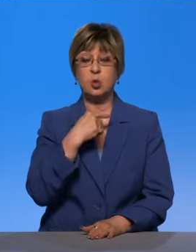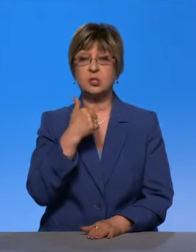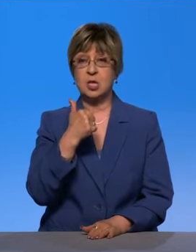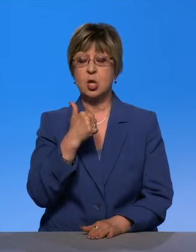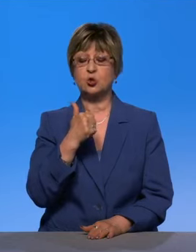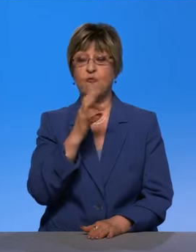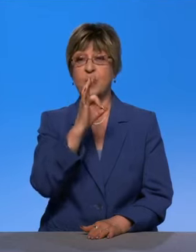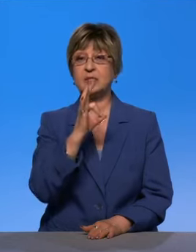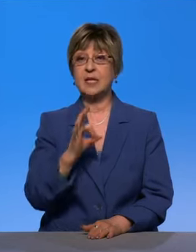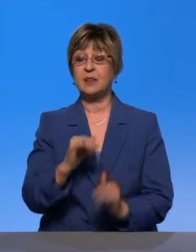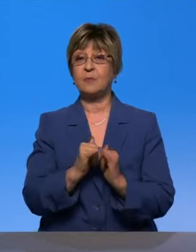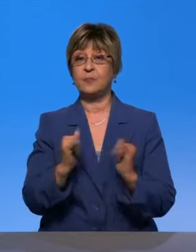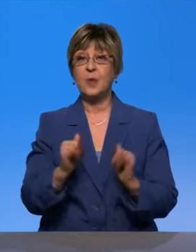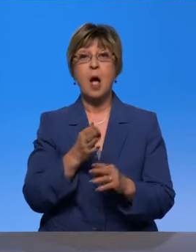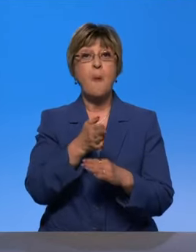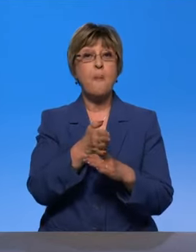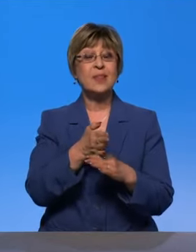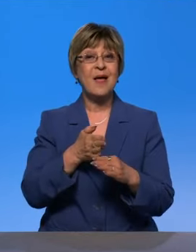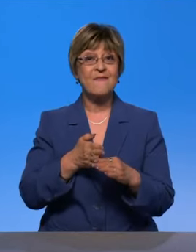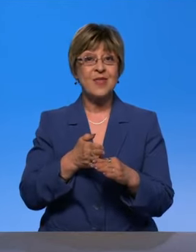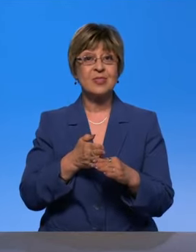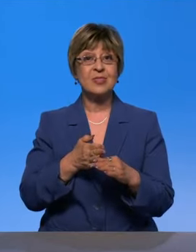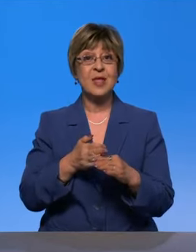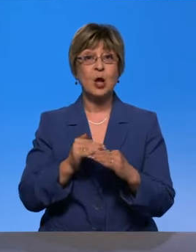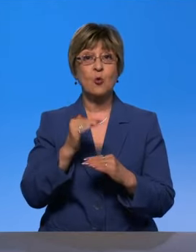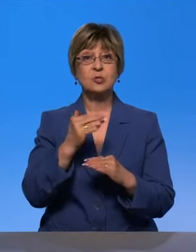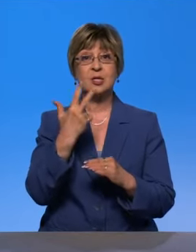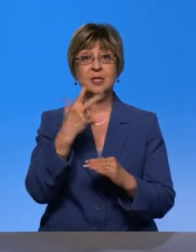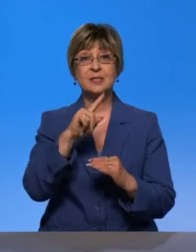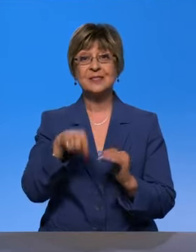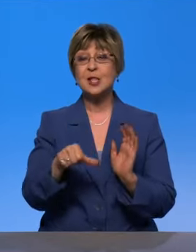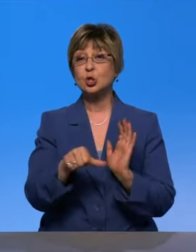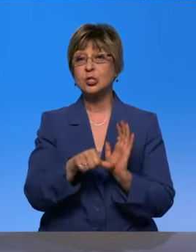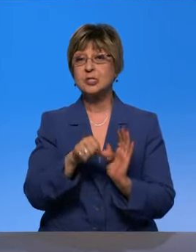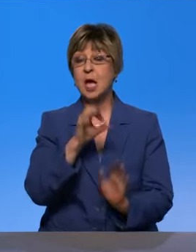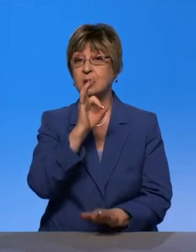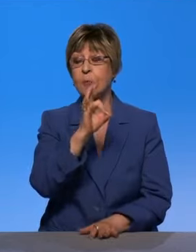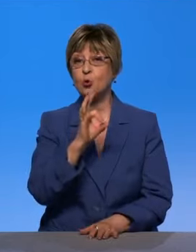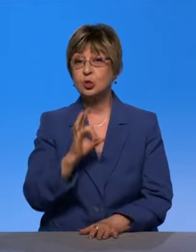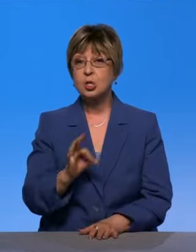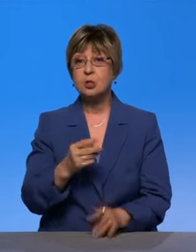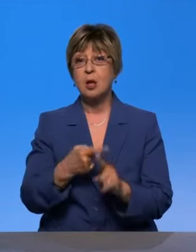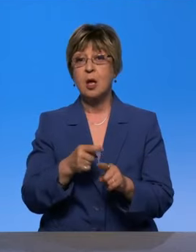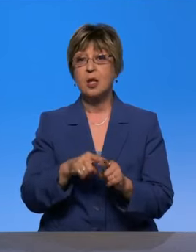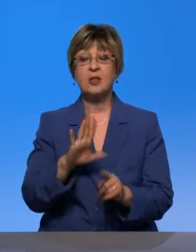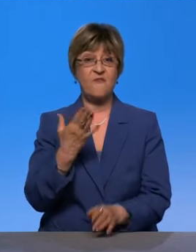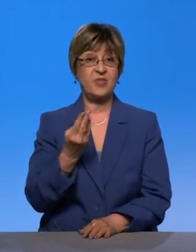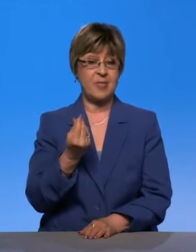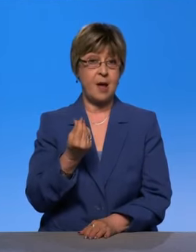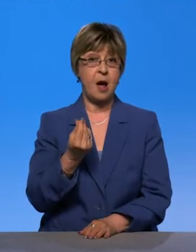3,6%, понимаете? Половина роста, 3,6, это сколько в деньгах? Ну,